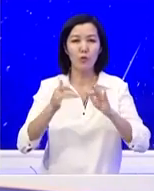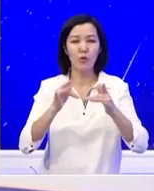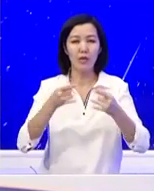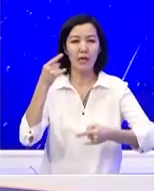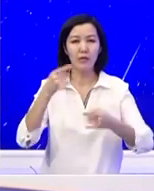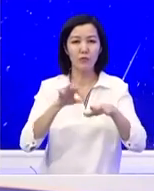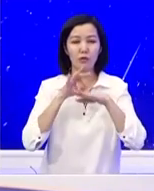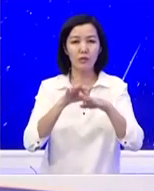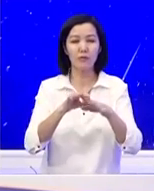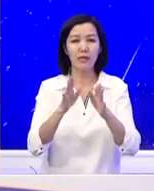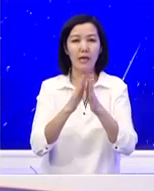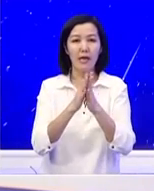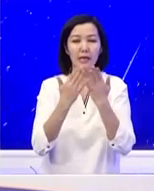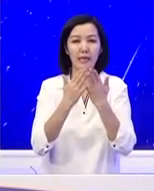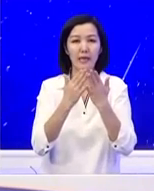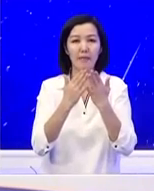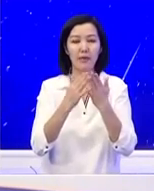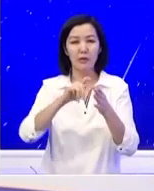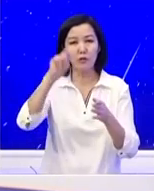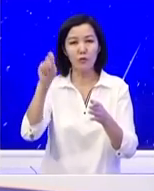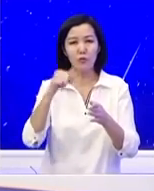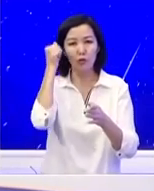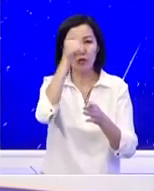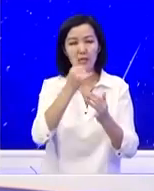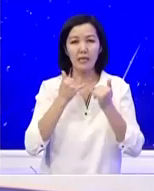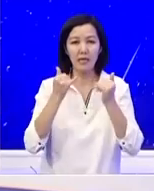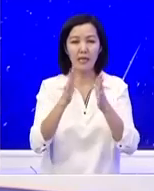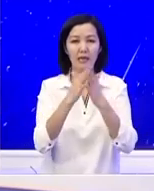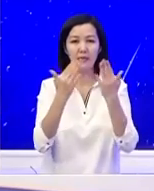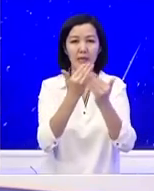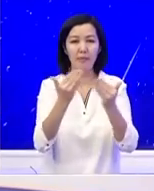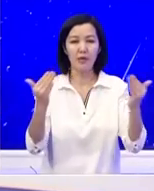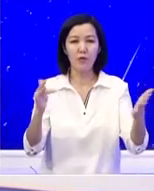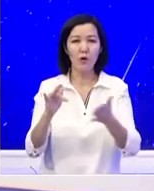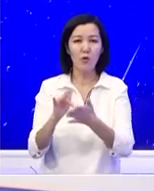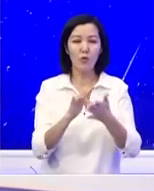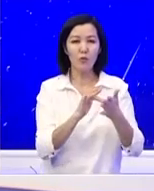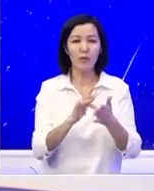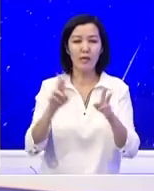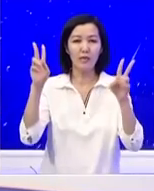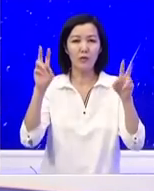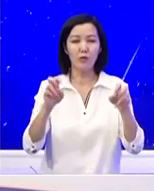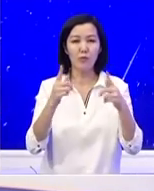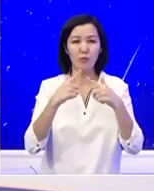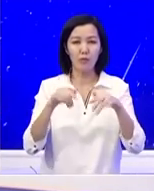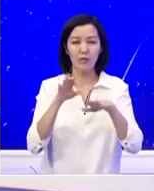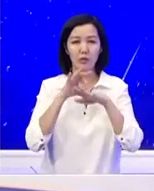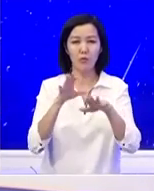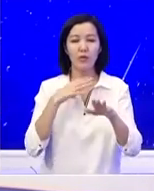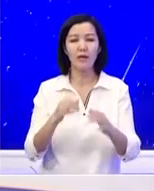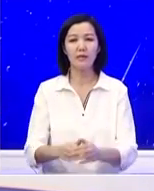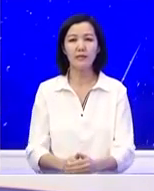өткізіліп жатыр. Кітапханаларда соғыс жылдарында арналған кітаптар қойылып, музей көрмелерде тақырыптық туындылар ұйымдастырылуда.